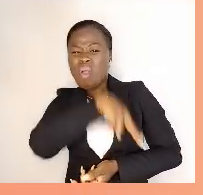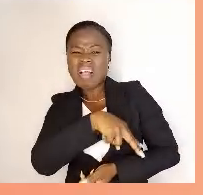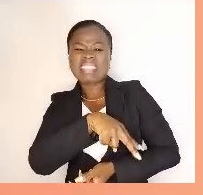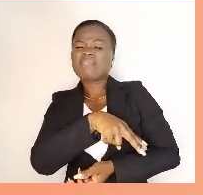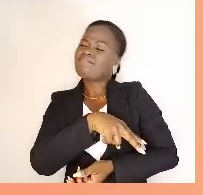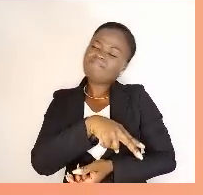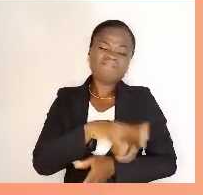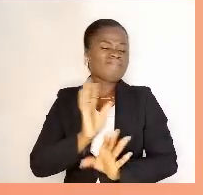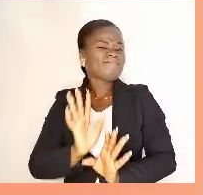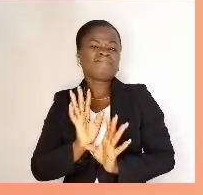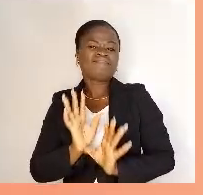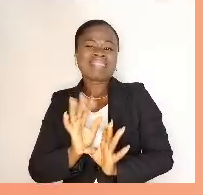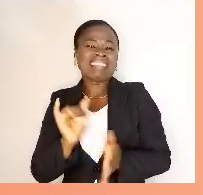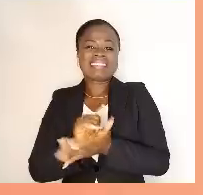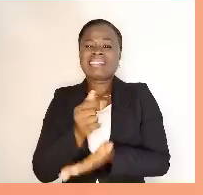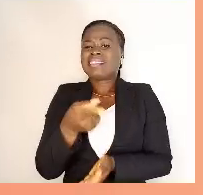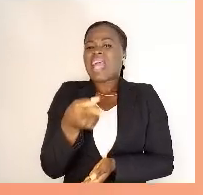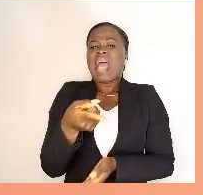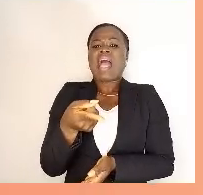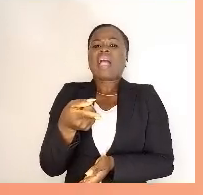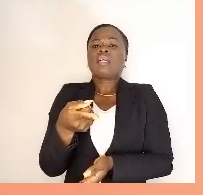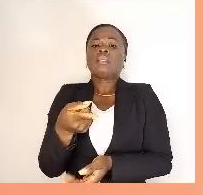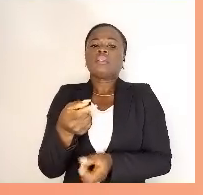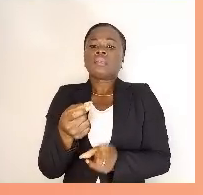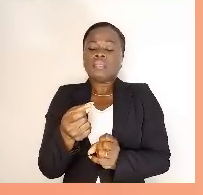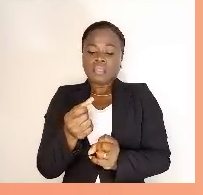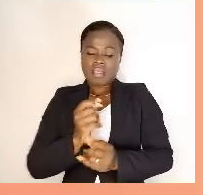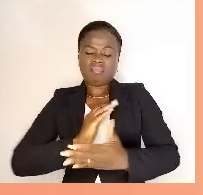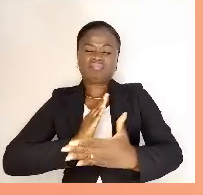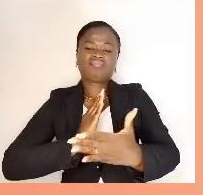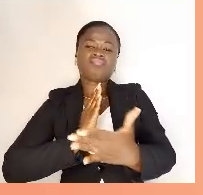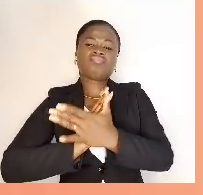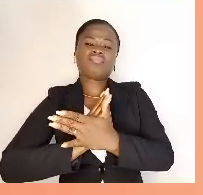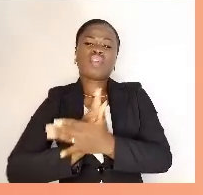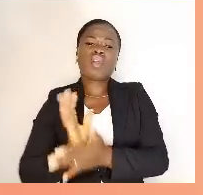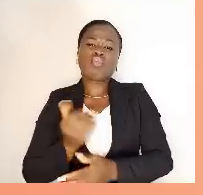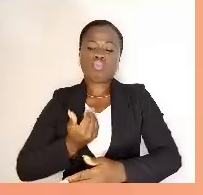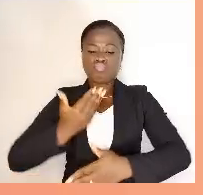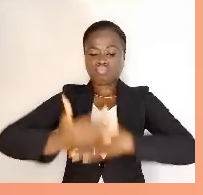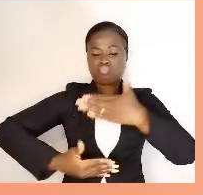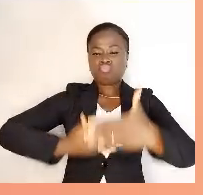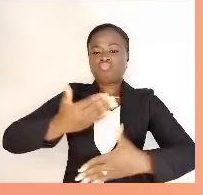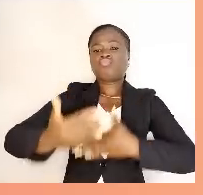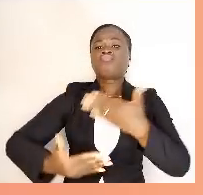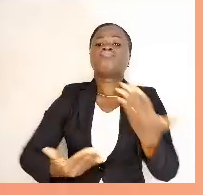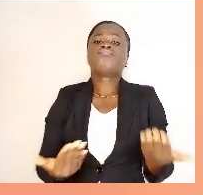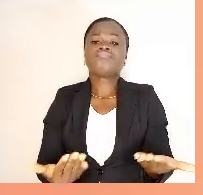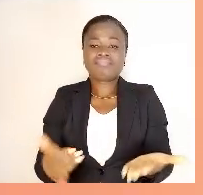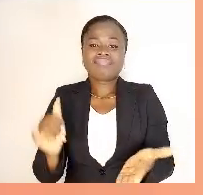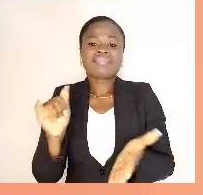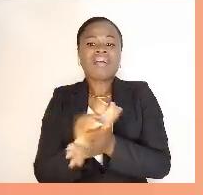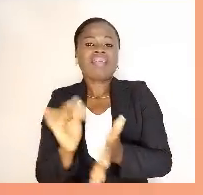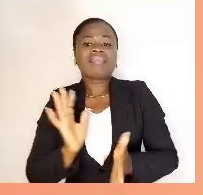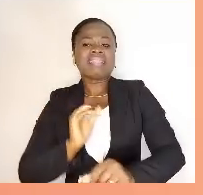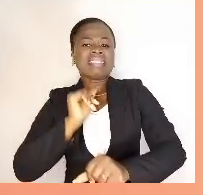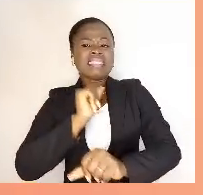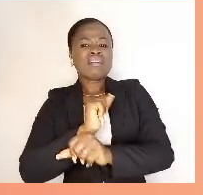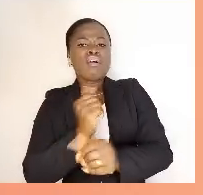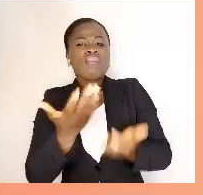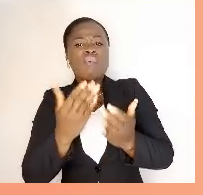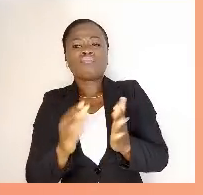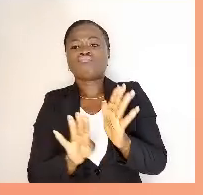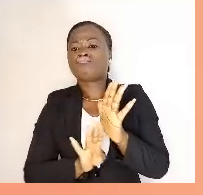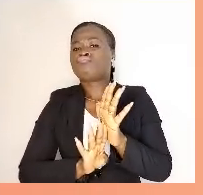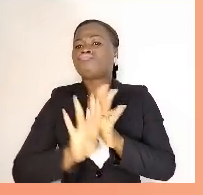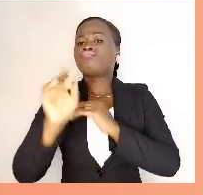La violence, mes chers compatriotes, est un frein à la mise en œuvre de nos capacités, de